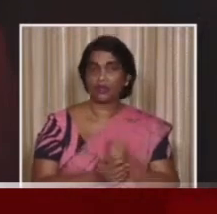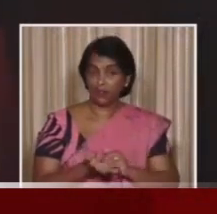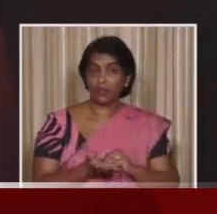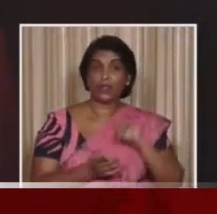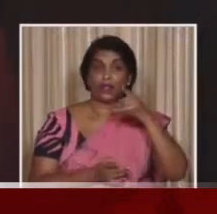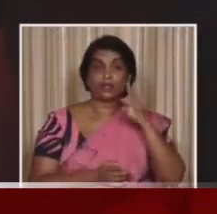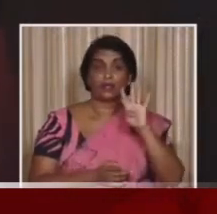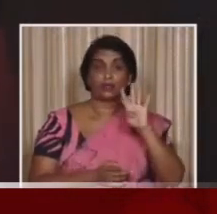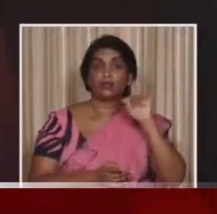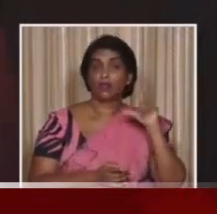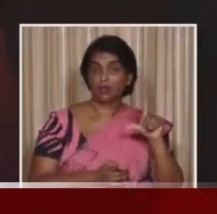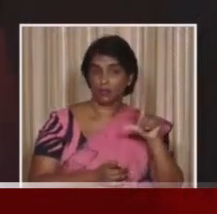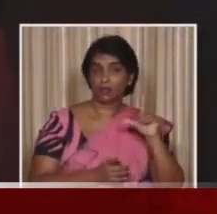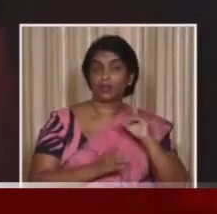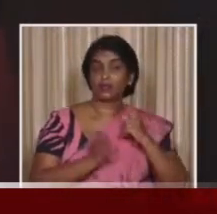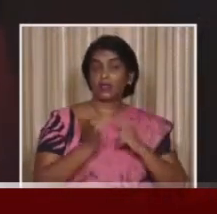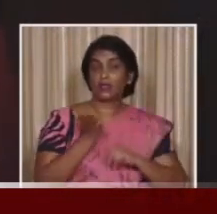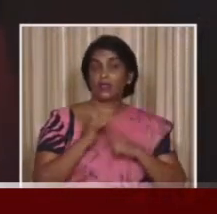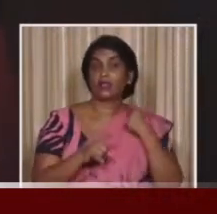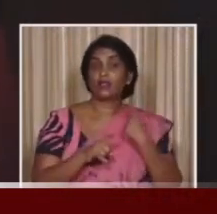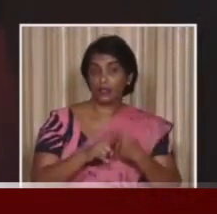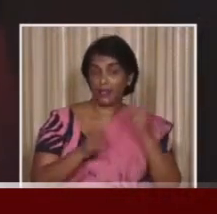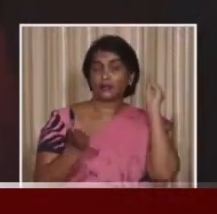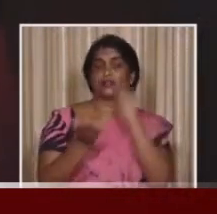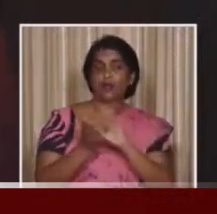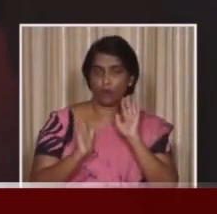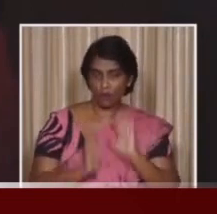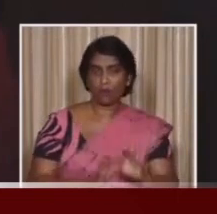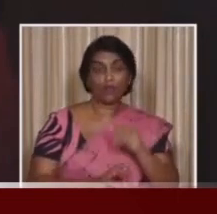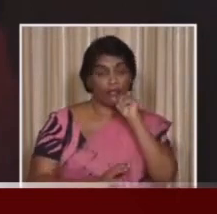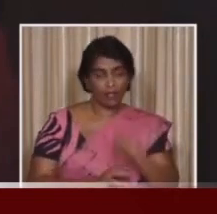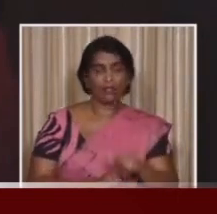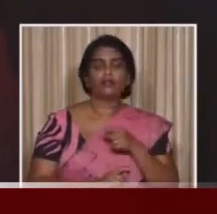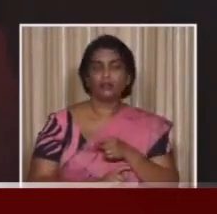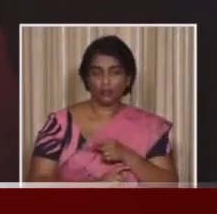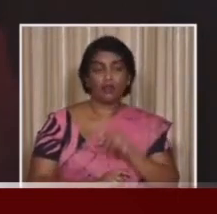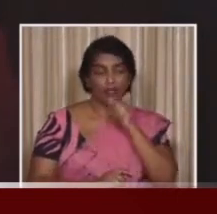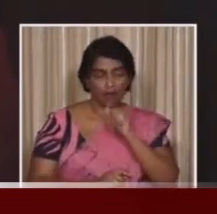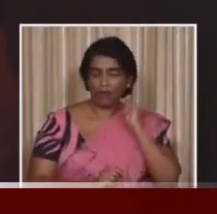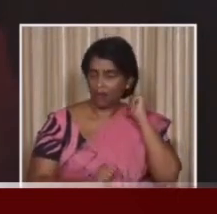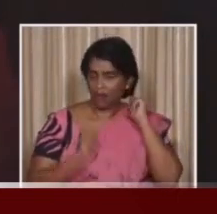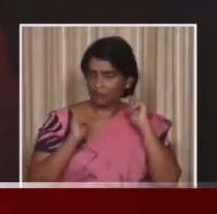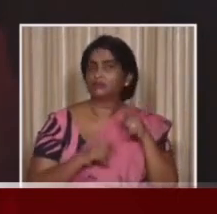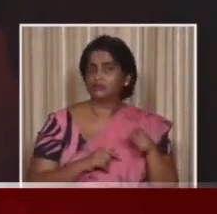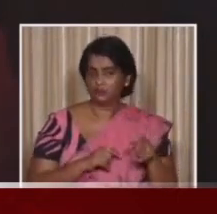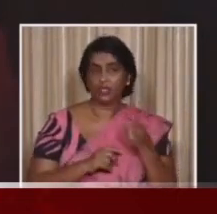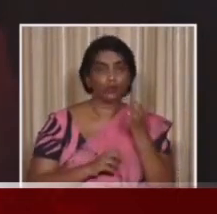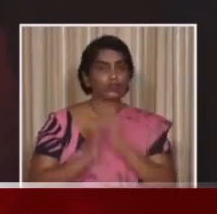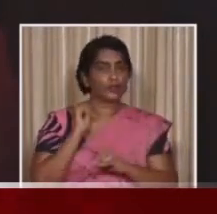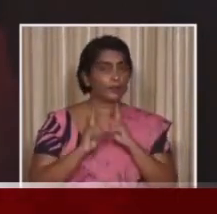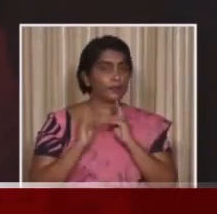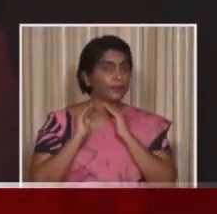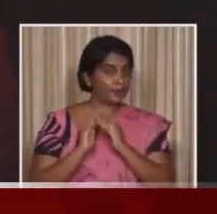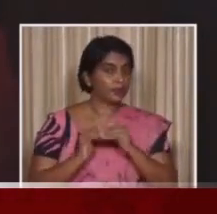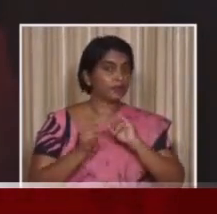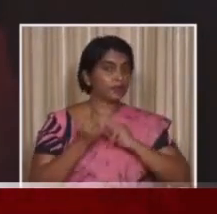உயர்நீதிமன்றம் தெளிவாக பெயர் குறிப்பிட்டு தெரிவித்திருக்கின்றது. எனவே நாட்டின் பொருளாதாரத்தை சீரழித்து பொருளாதார கொலைகாரர்களாக